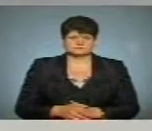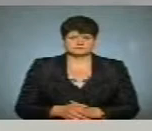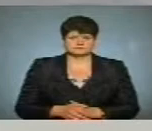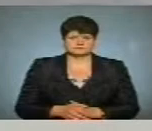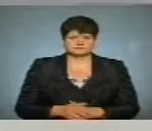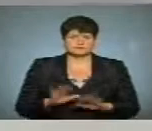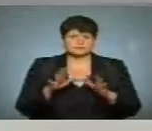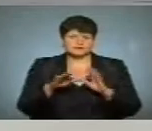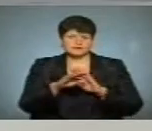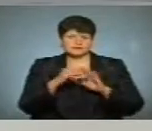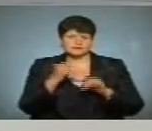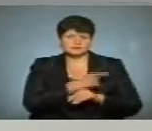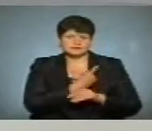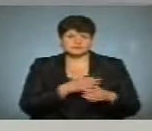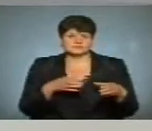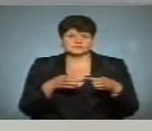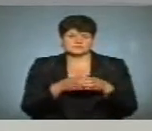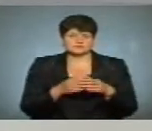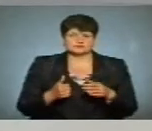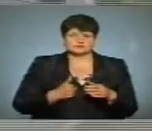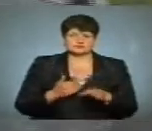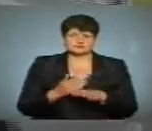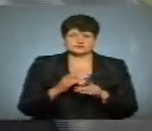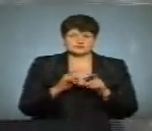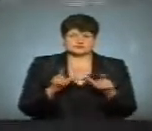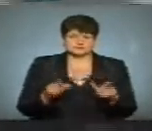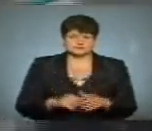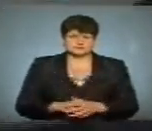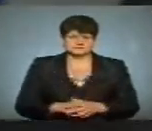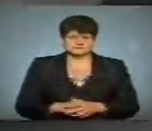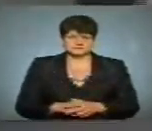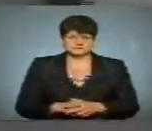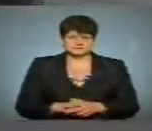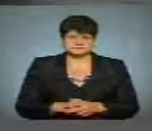На подію викликали медичний взвод військової частини.